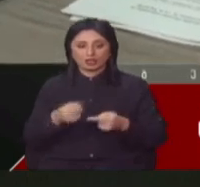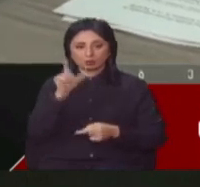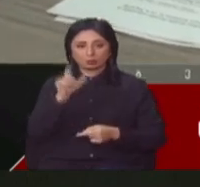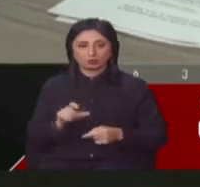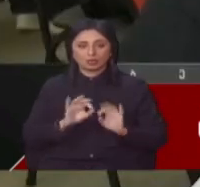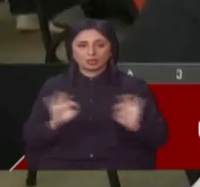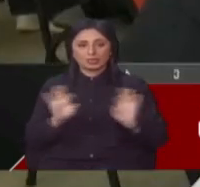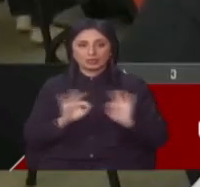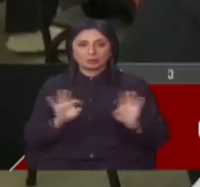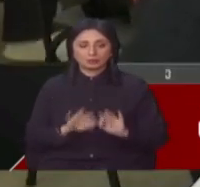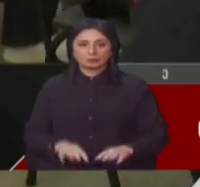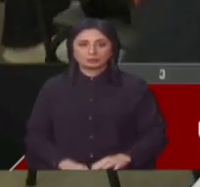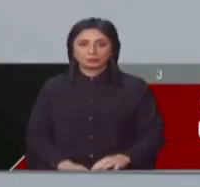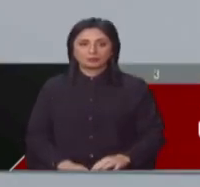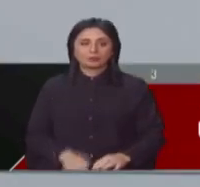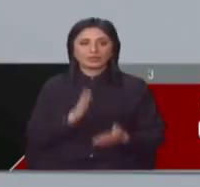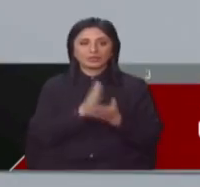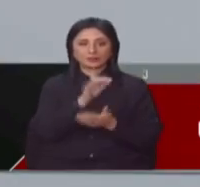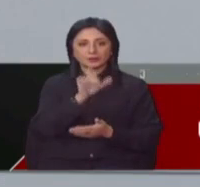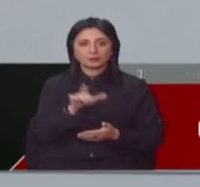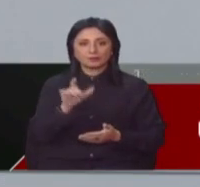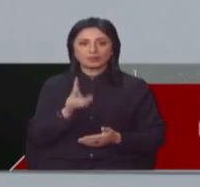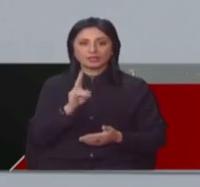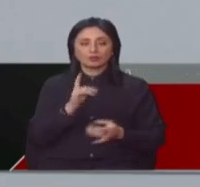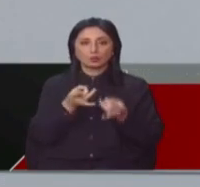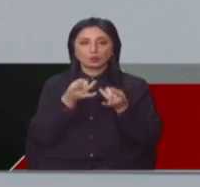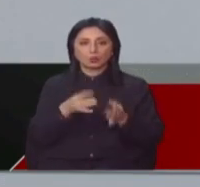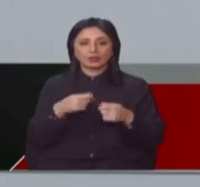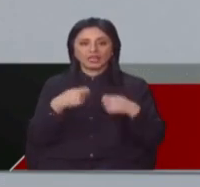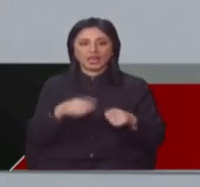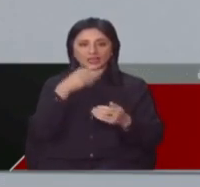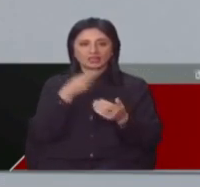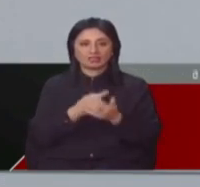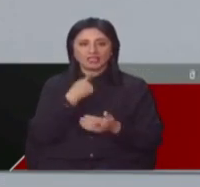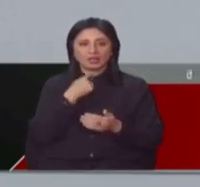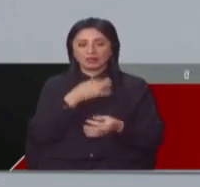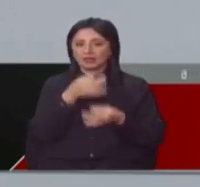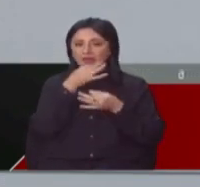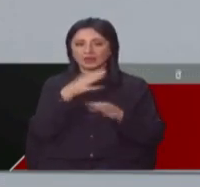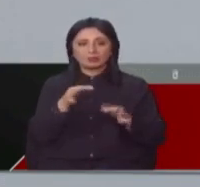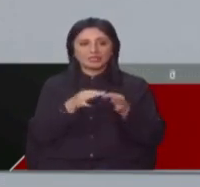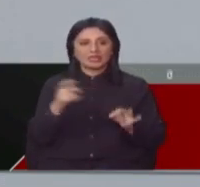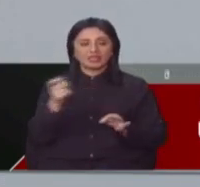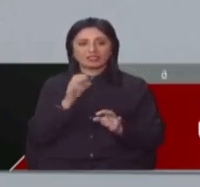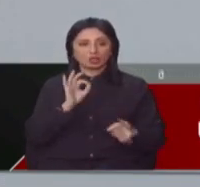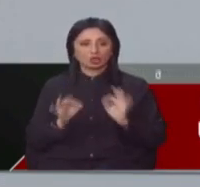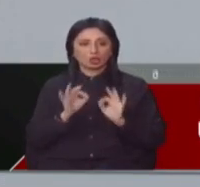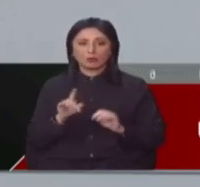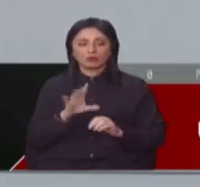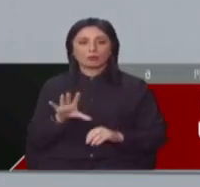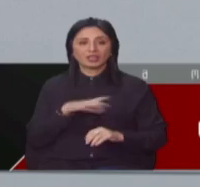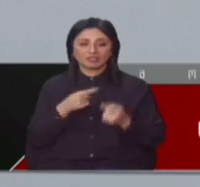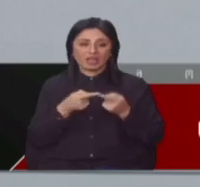კონკურენტის განცხადებები. Არიან ადამიანები, რომლებმაც უბრალოდ გაყიდეს თავიანთი ხმები და ნებისმიერ დემოკრატიაში ნორმალურია, რომ